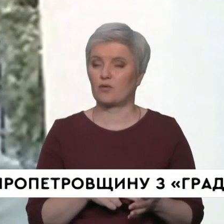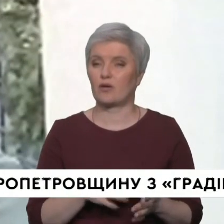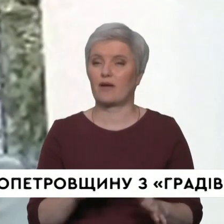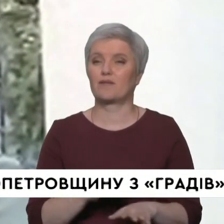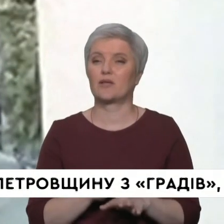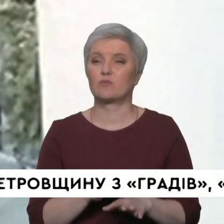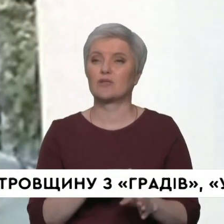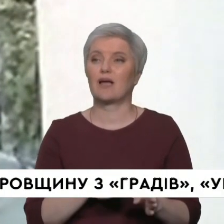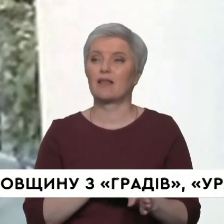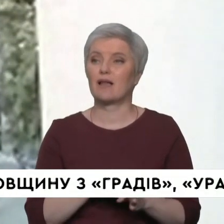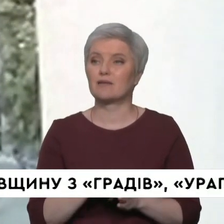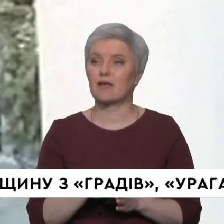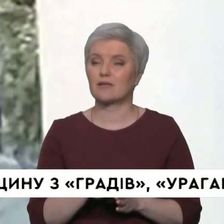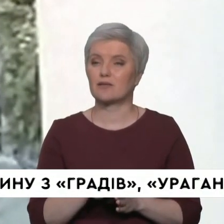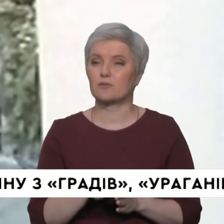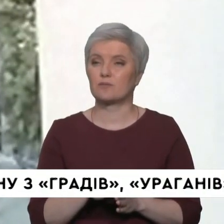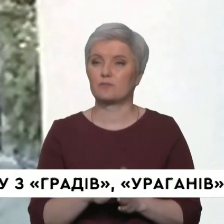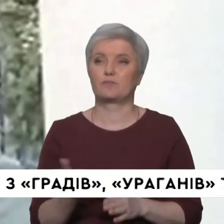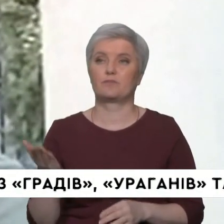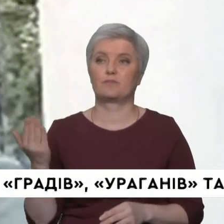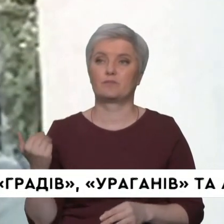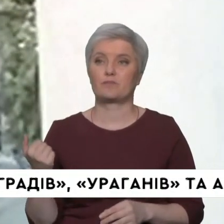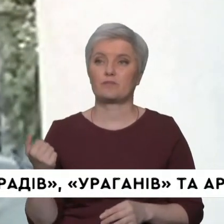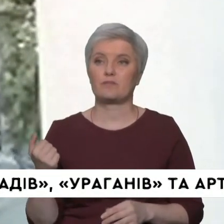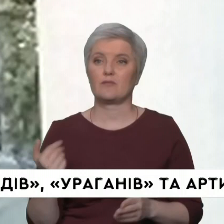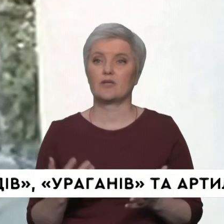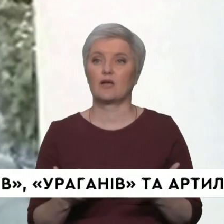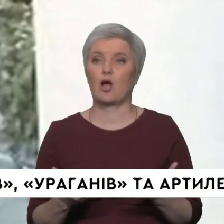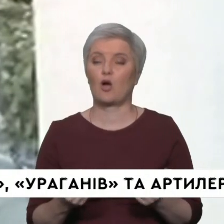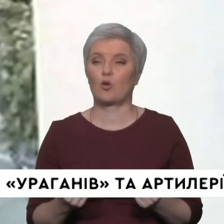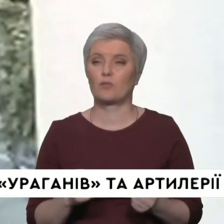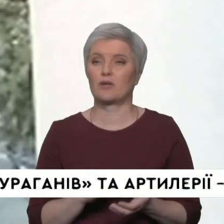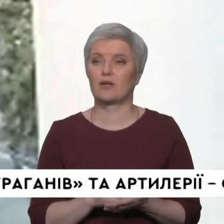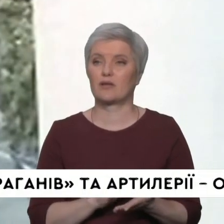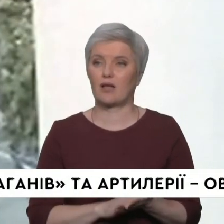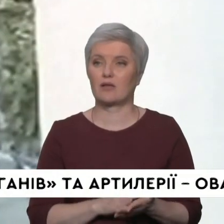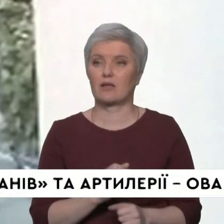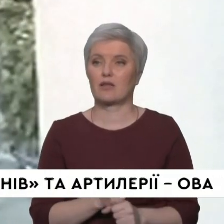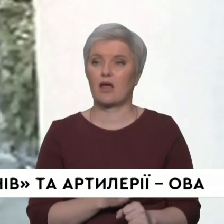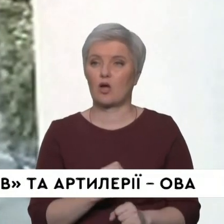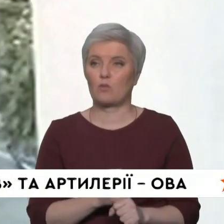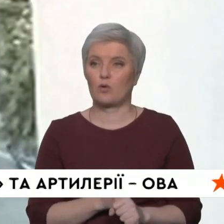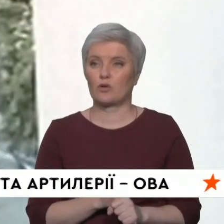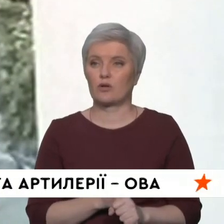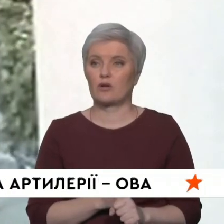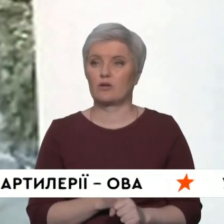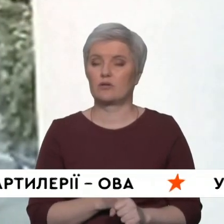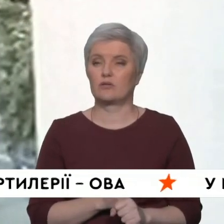Відбувається реалізація раніше отримання даних, наработок, так само